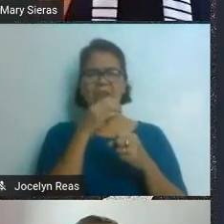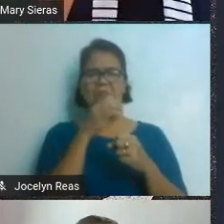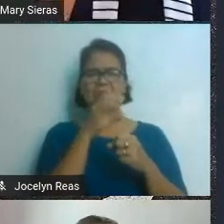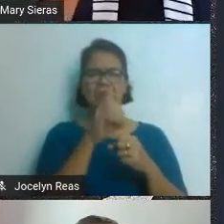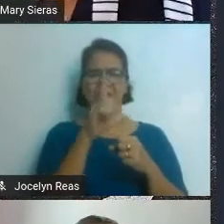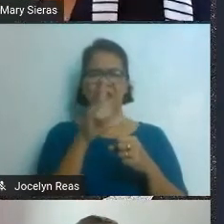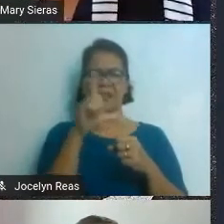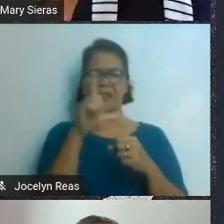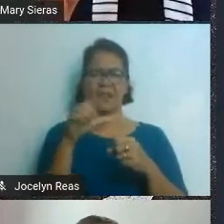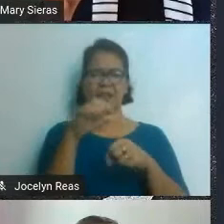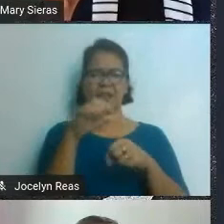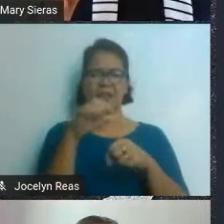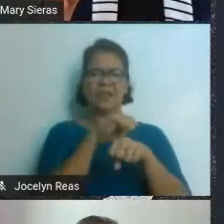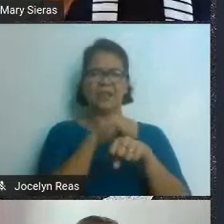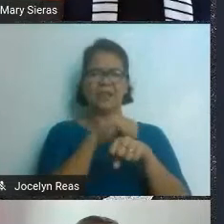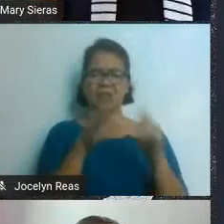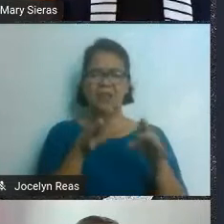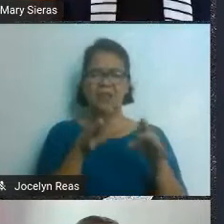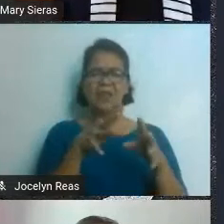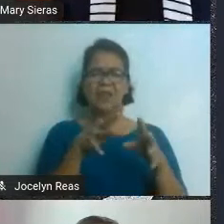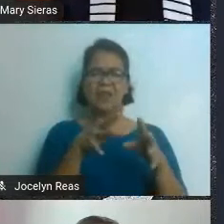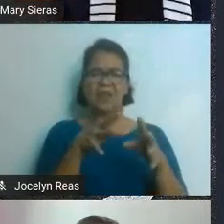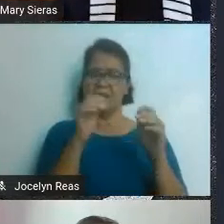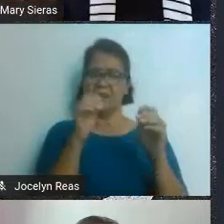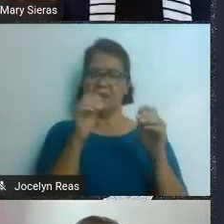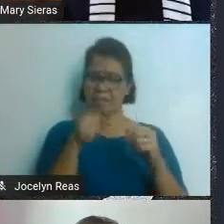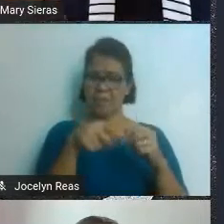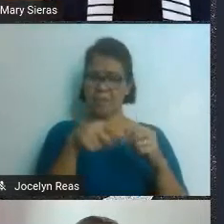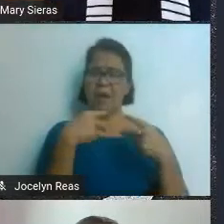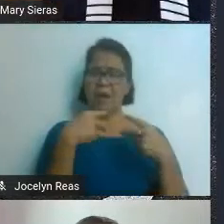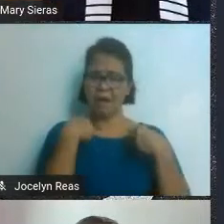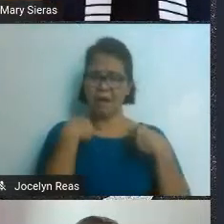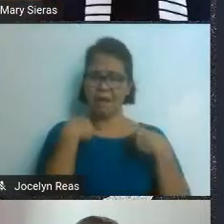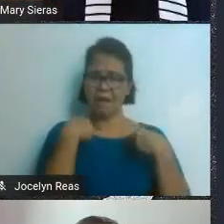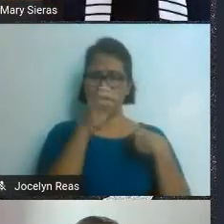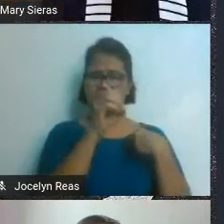na naka-indicate kung saan yon sa MELCS?